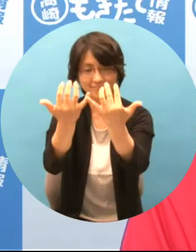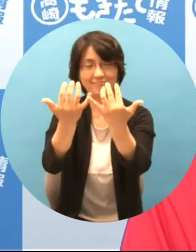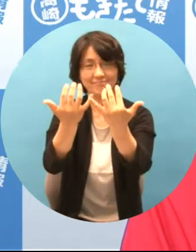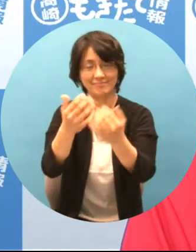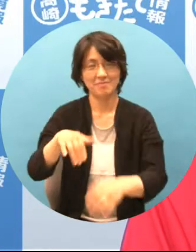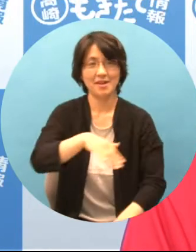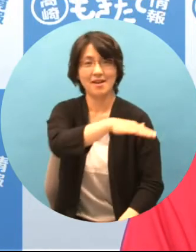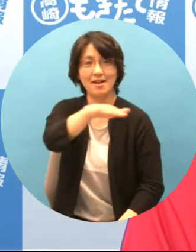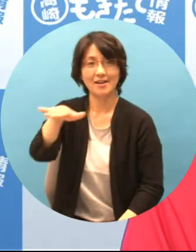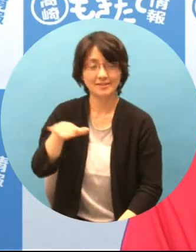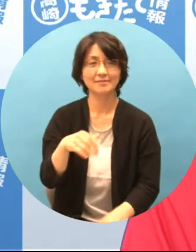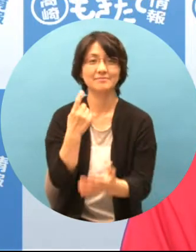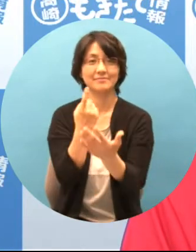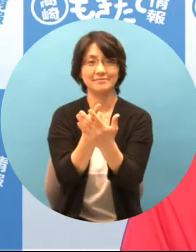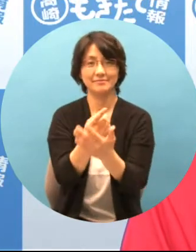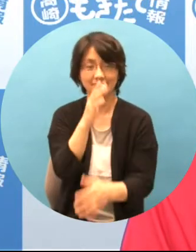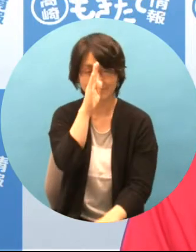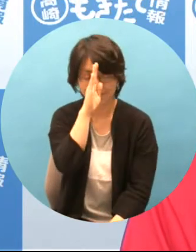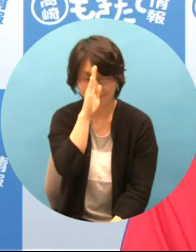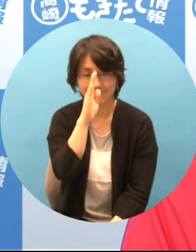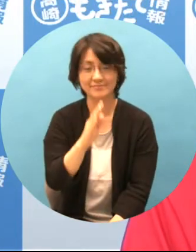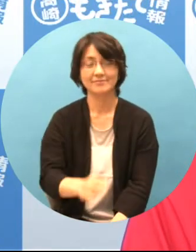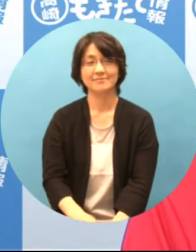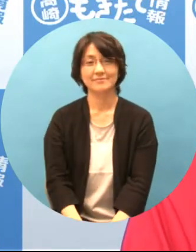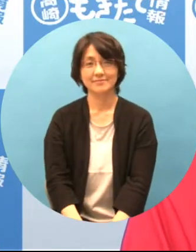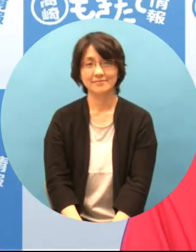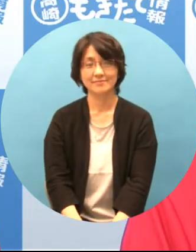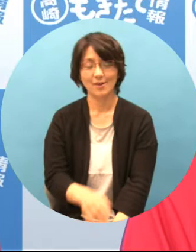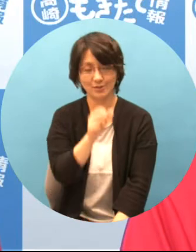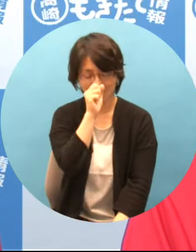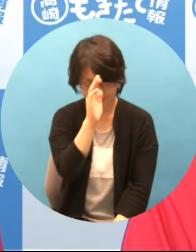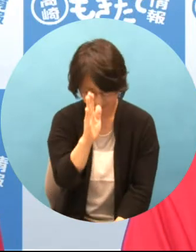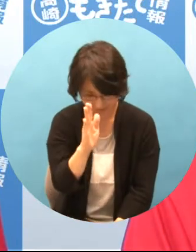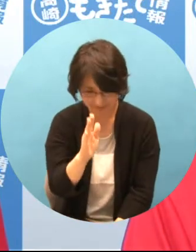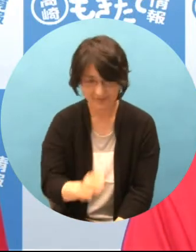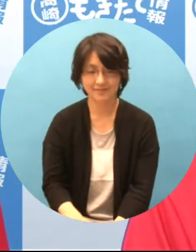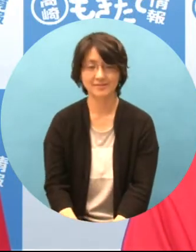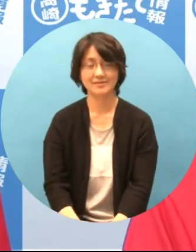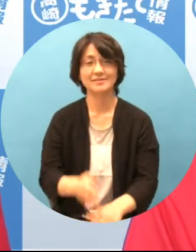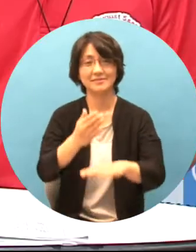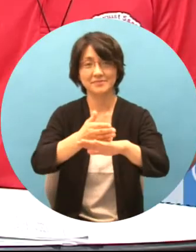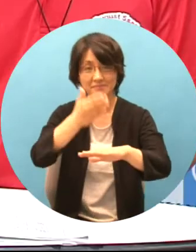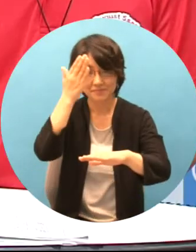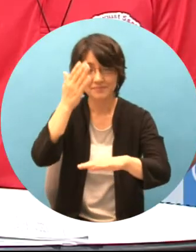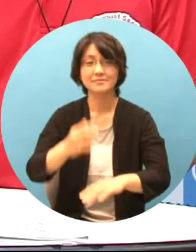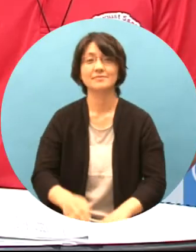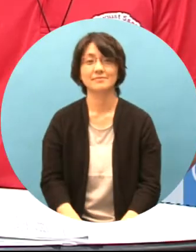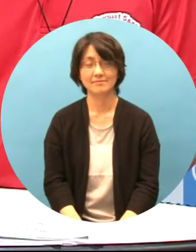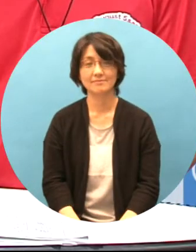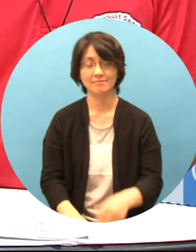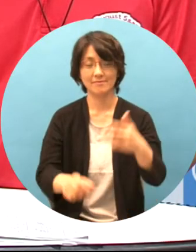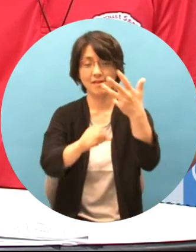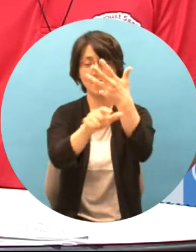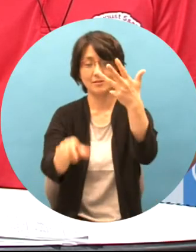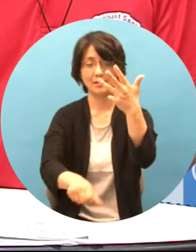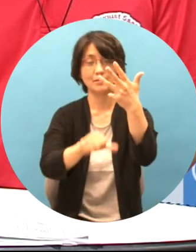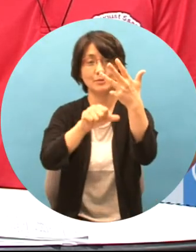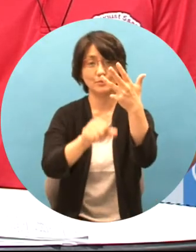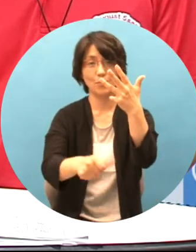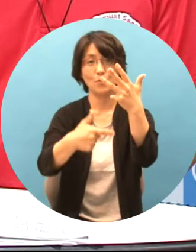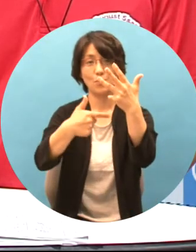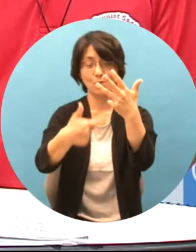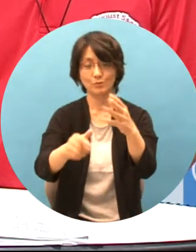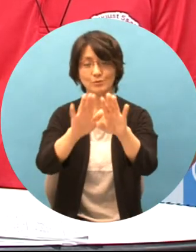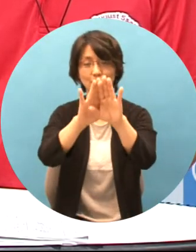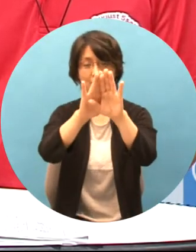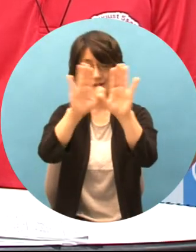ますので、ぜひ多くの市民の方に参加していただきたいと思います。よろしくお願いいたします。 ありがとうございました。今回は来月5日6